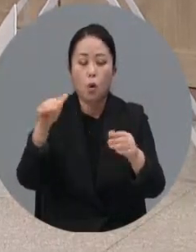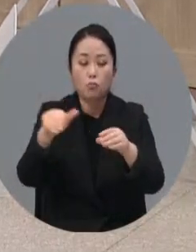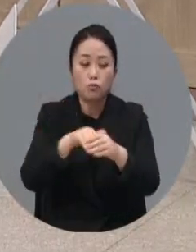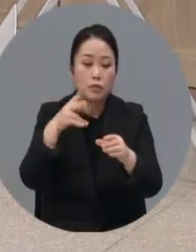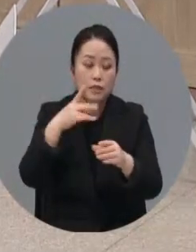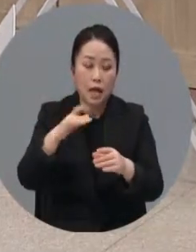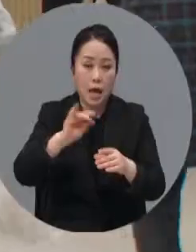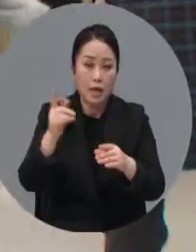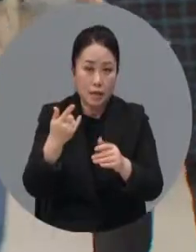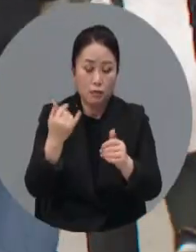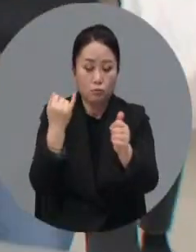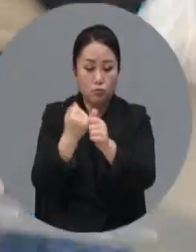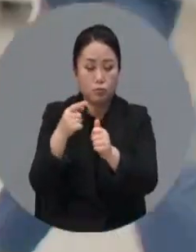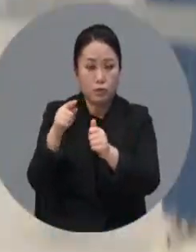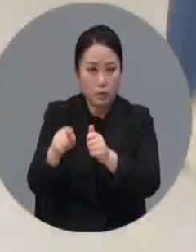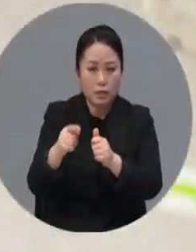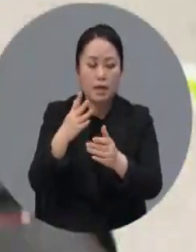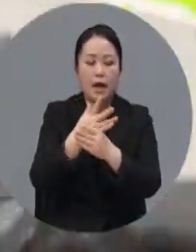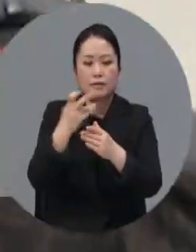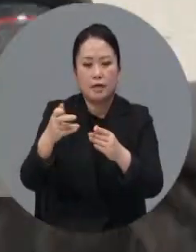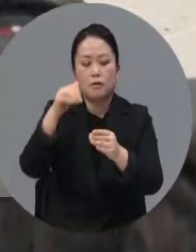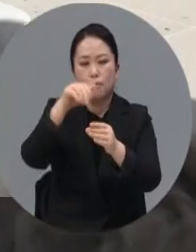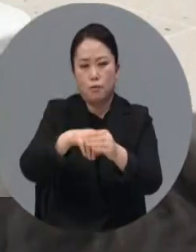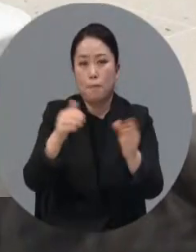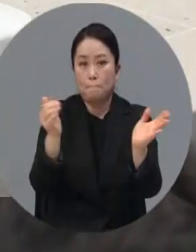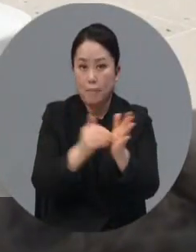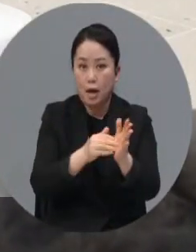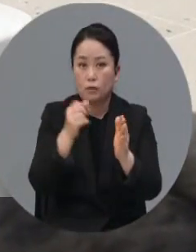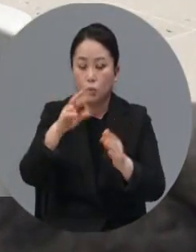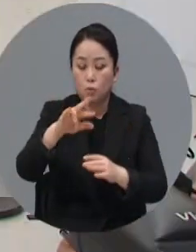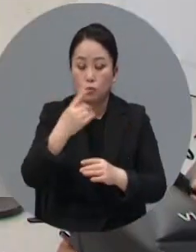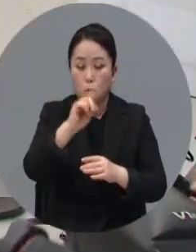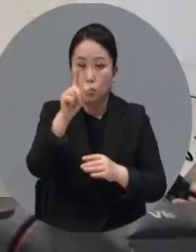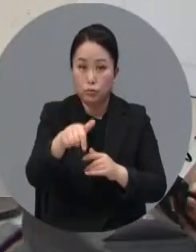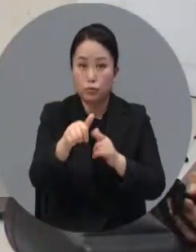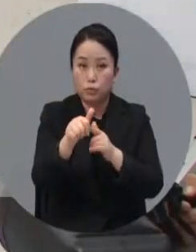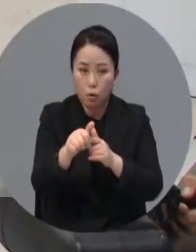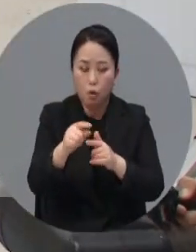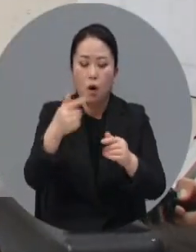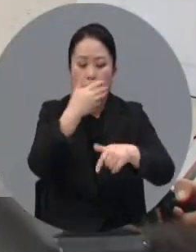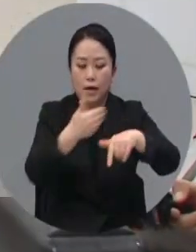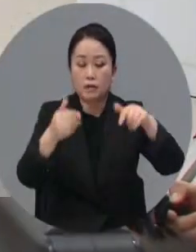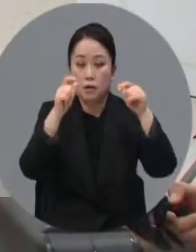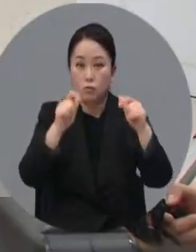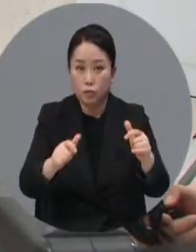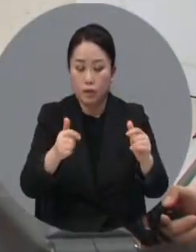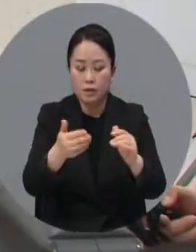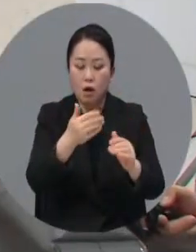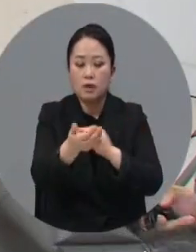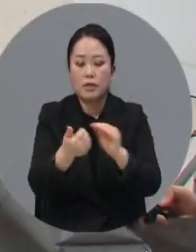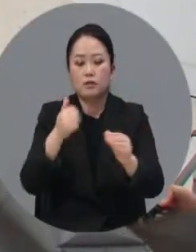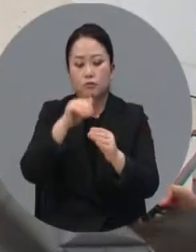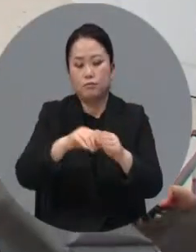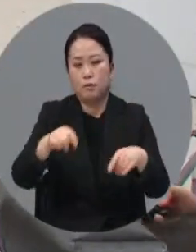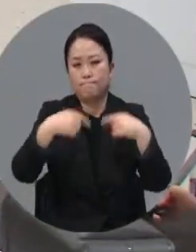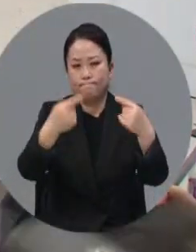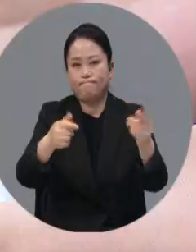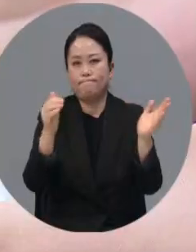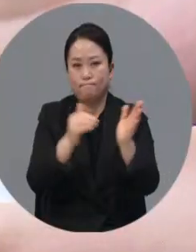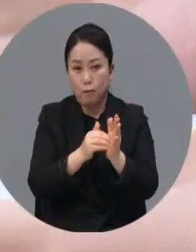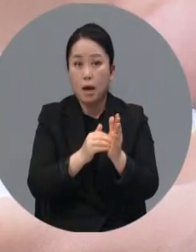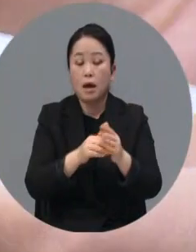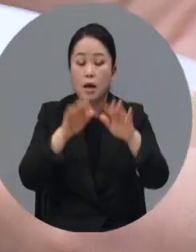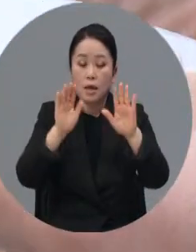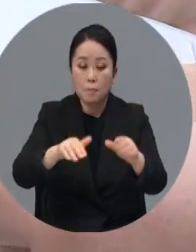사전투표를 마우고, 조국 혁신당 대표도 오후에 강서구의 한 주민센터에서 사전투표를 참여했습니다.